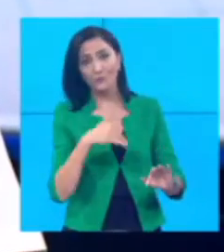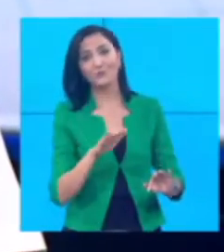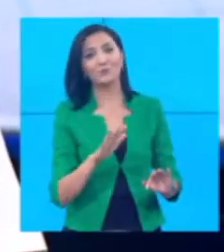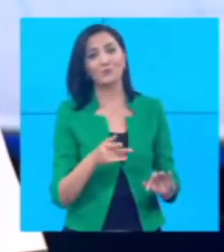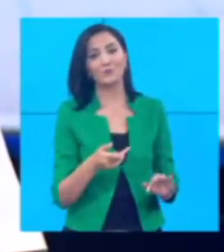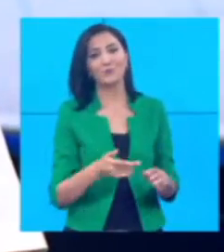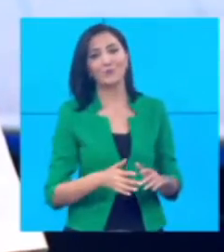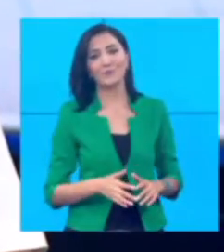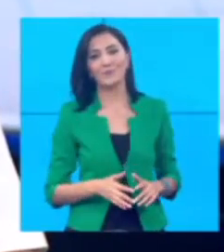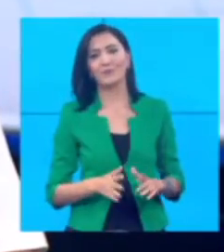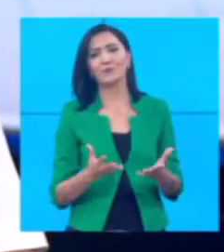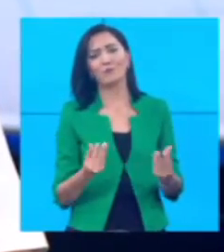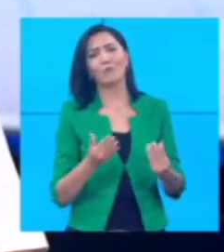yoktu.